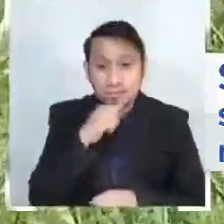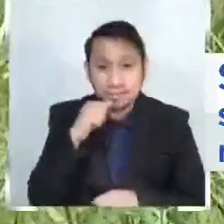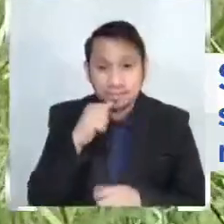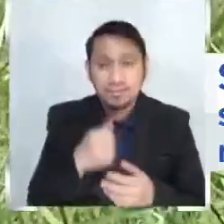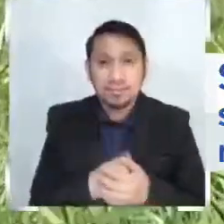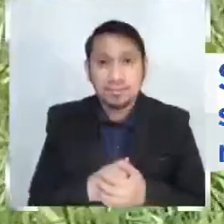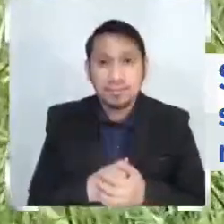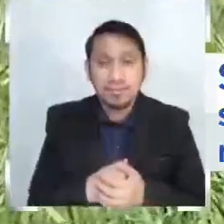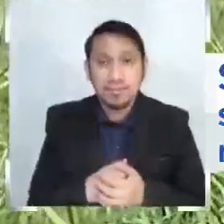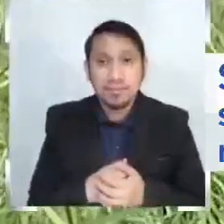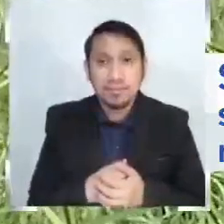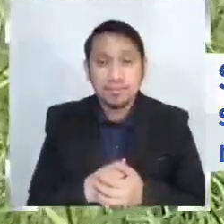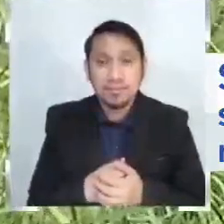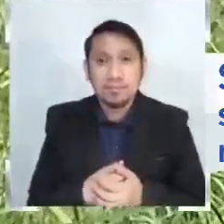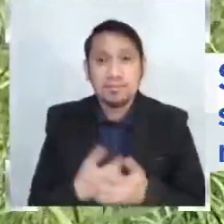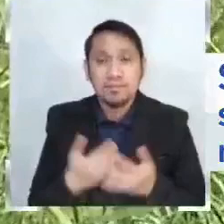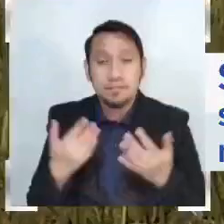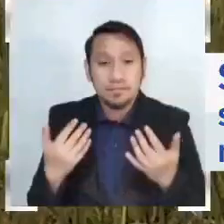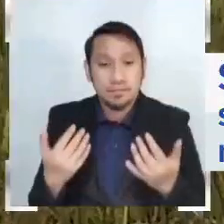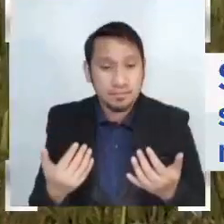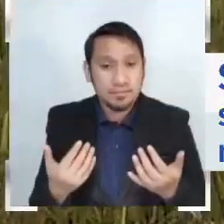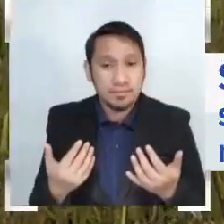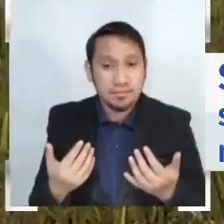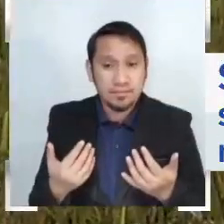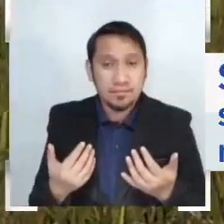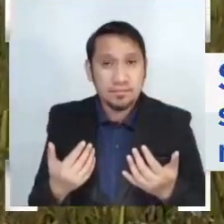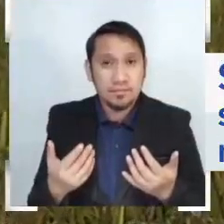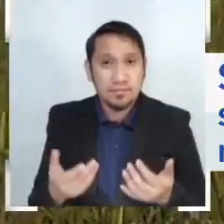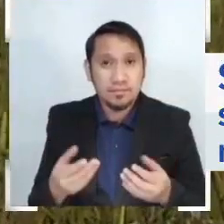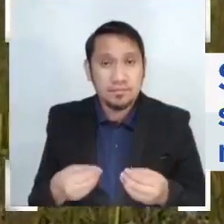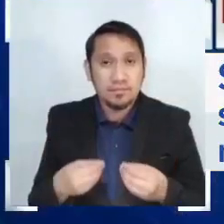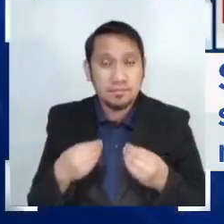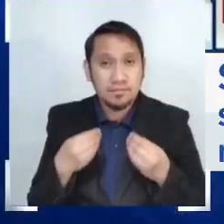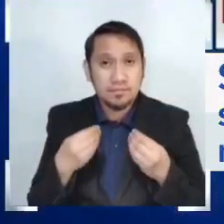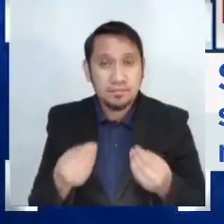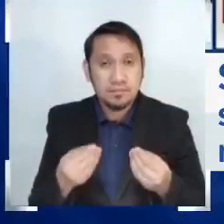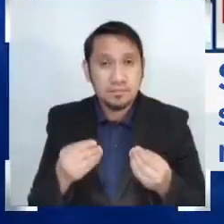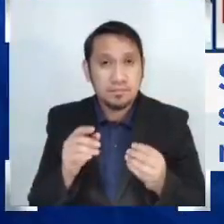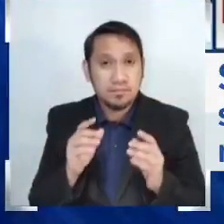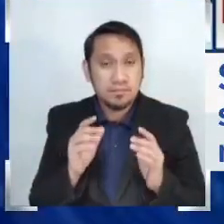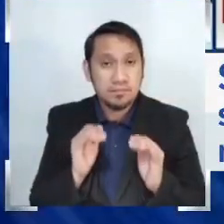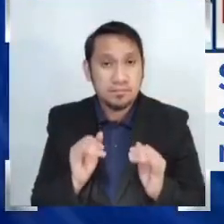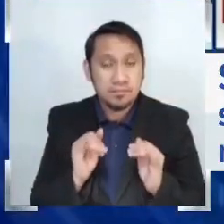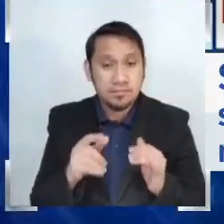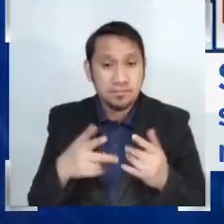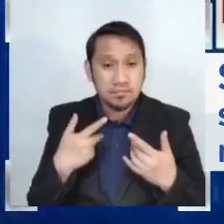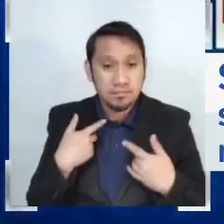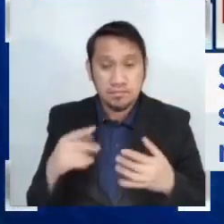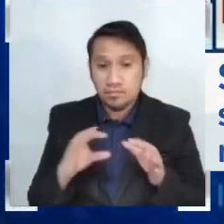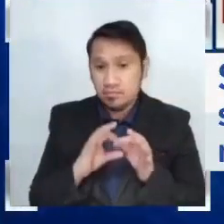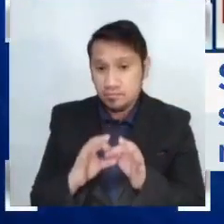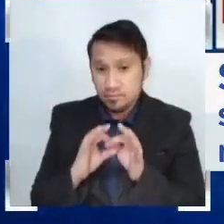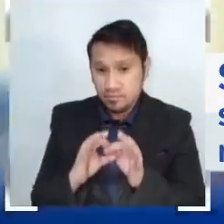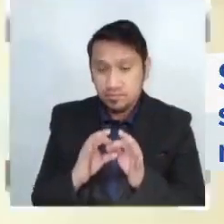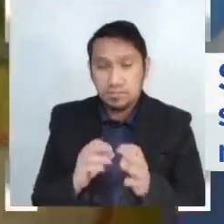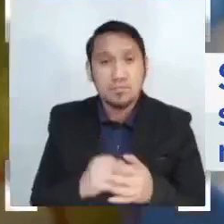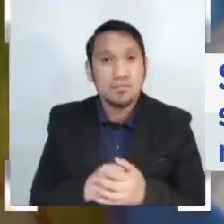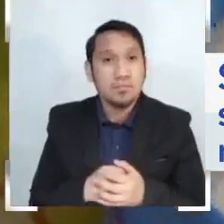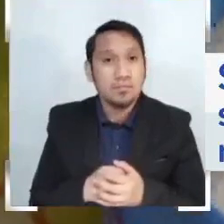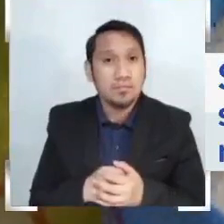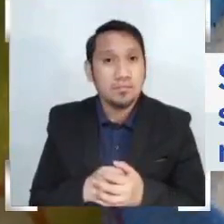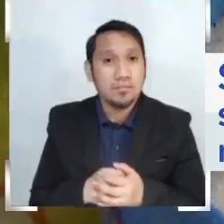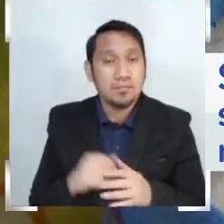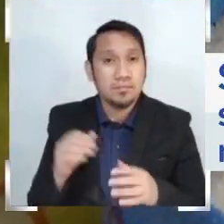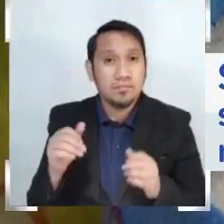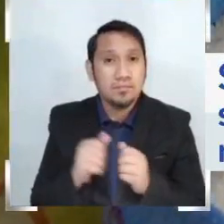magpalitrato yung mga partners sa kanila sa DA. Ang aking instruction ay makipag-ugnayan ng aming regional director sa landmark.